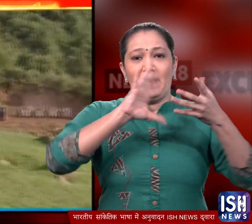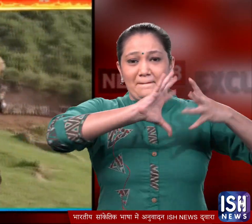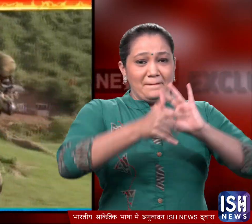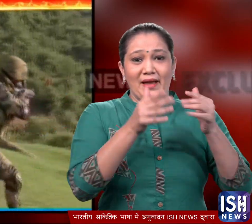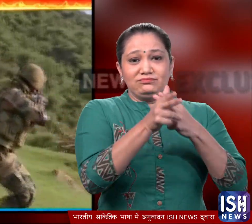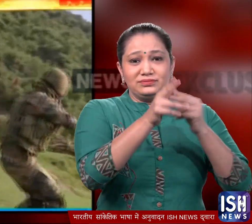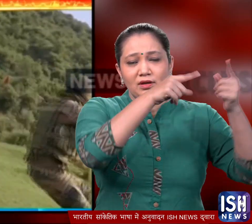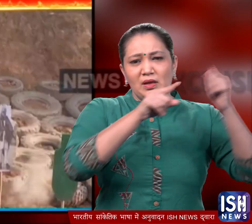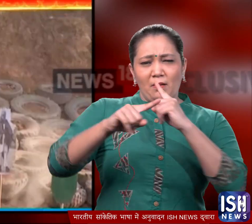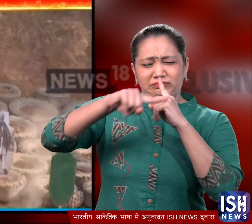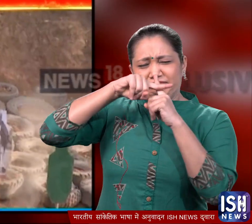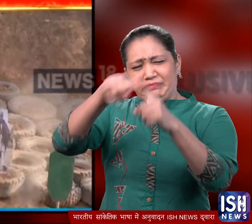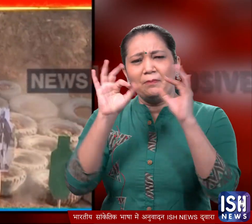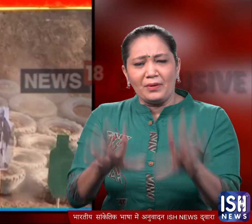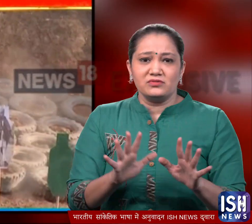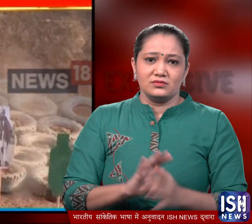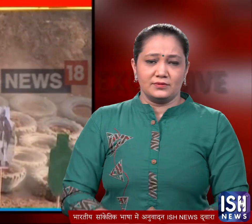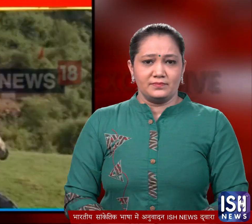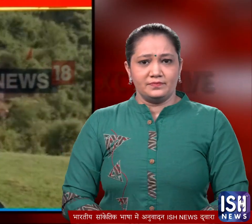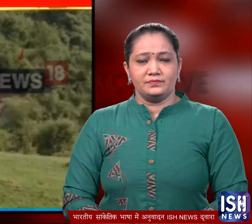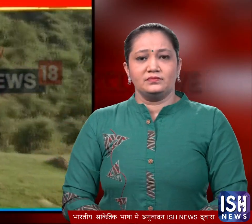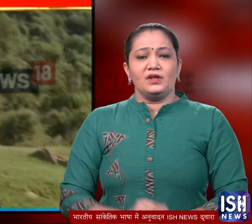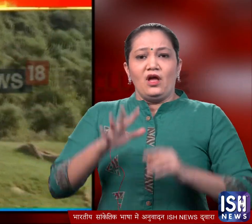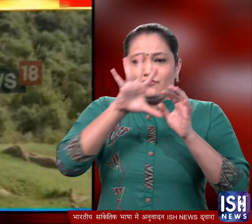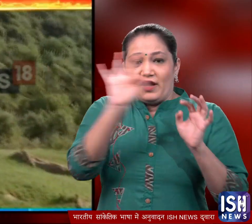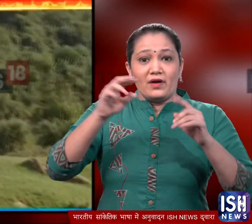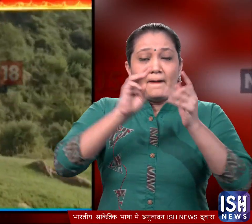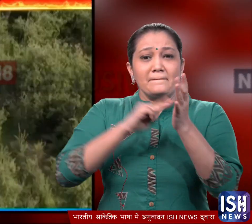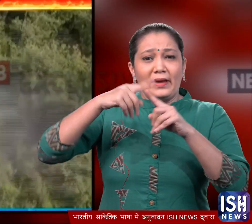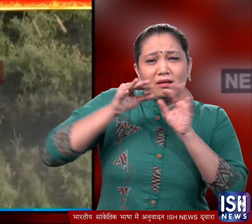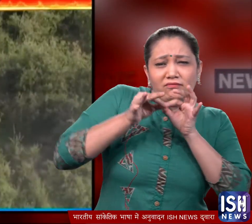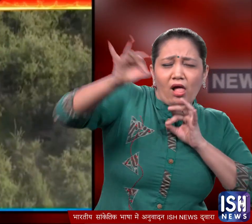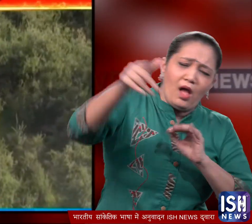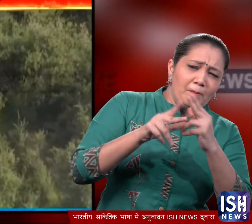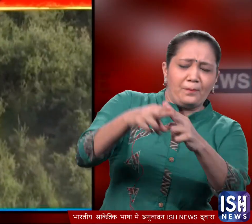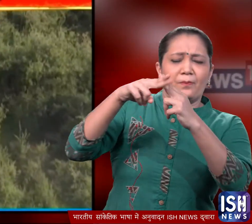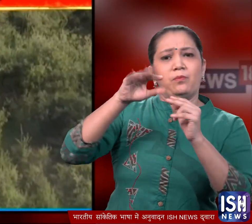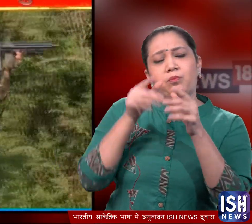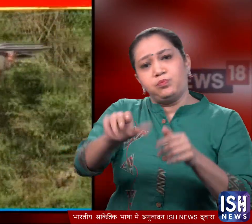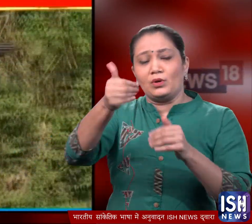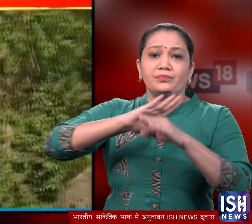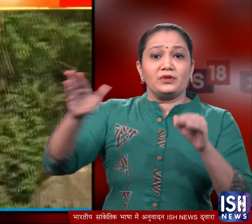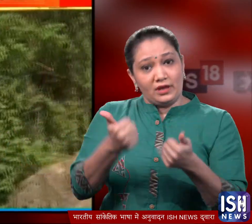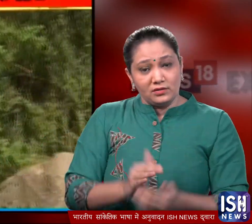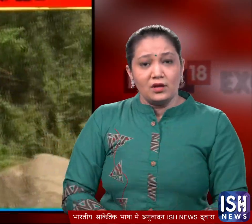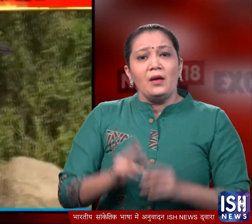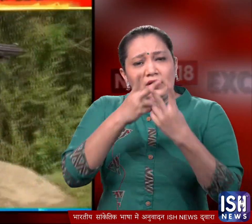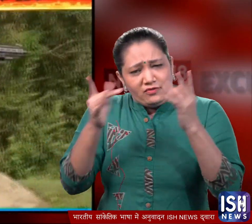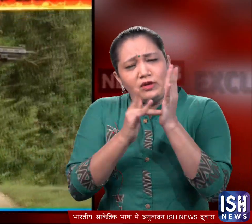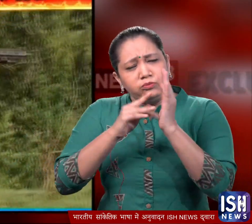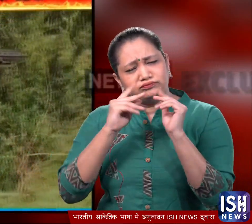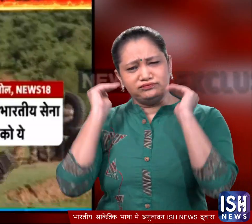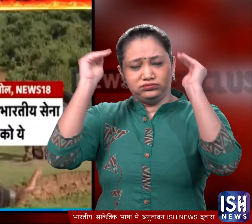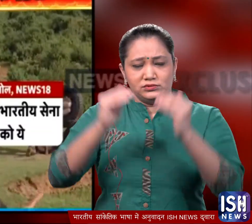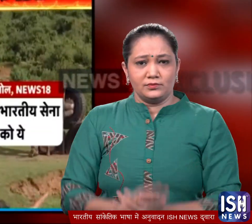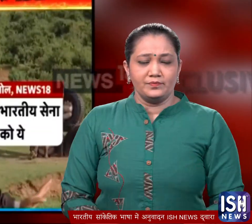अमेरिका में बनी इन राइफलों का निशाना बेहद अचूक माना जाता है और ये 500 मीटर दूर से भी दुश्मन को ढेर कर सकती हैं। इन राइफलों में और भी कई